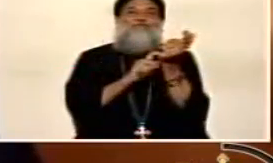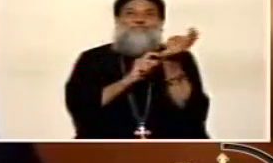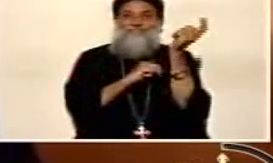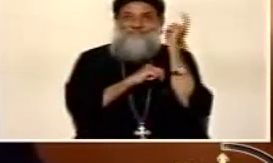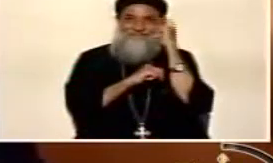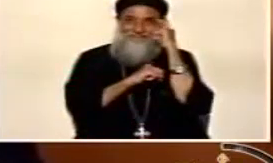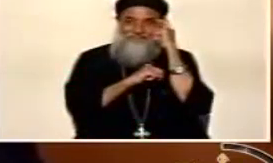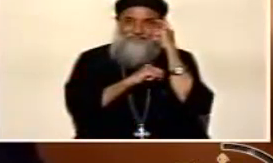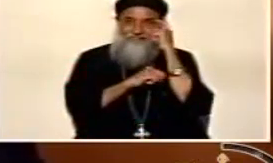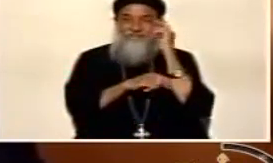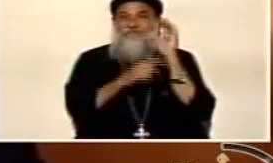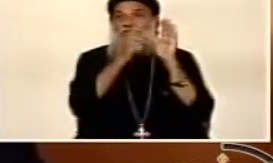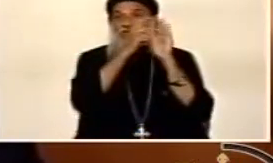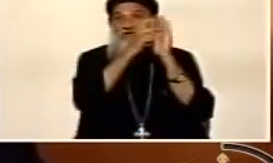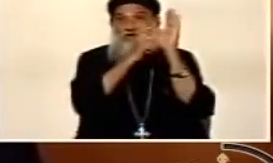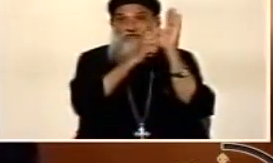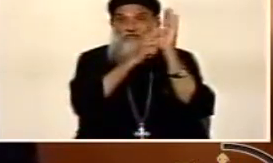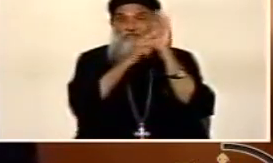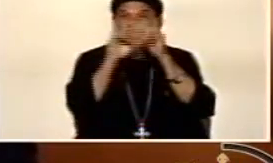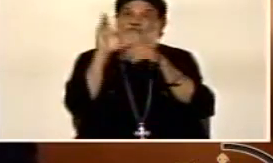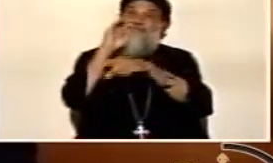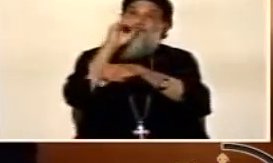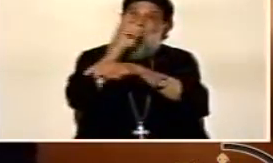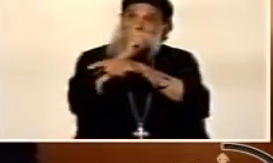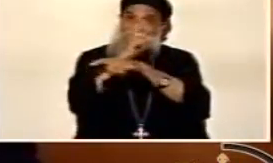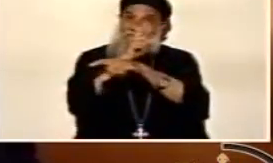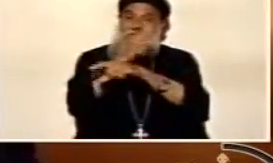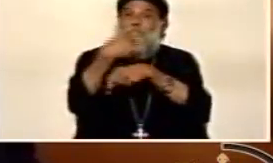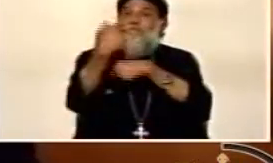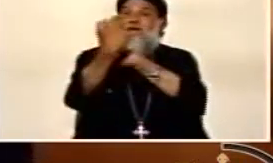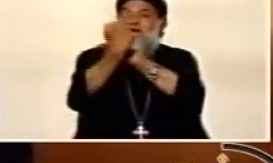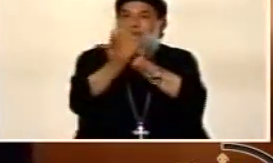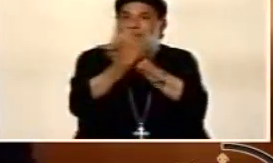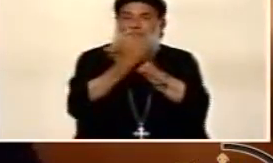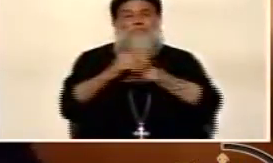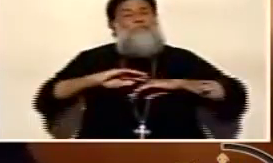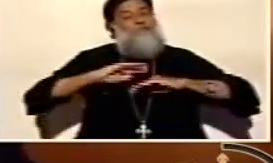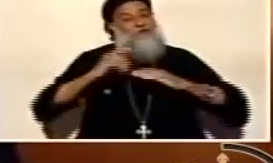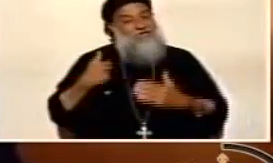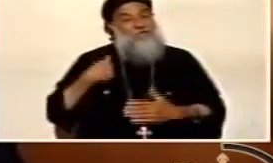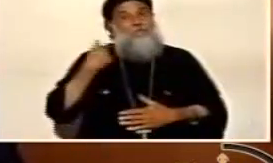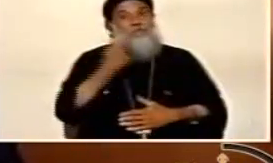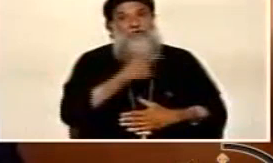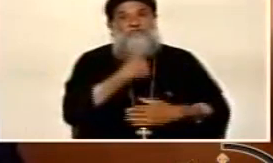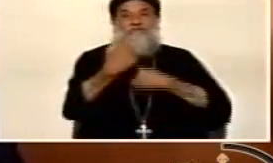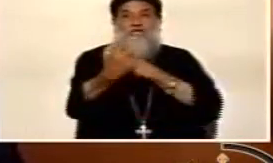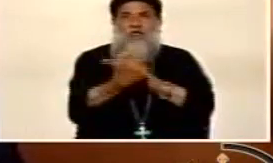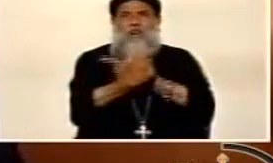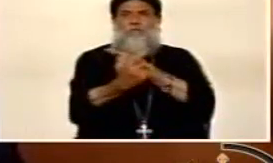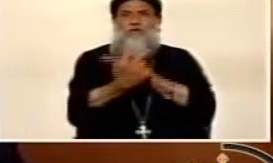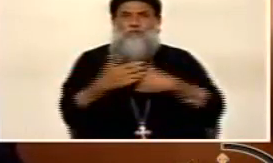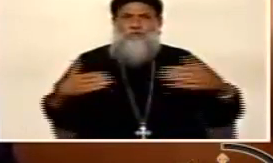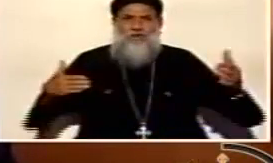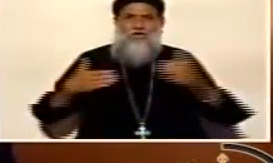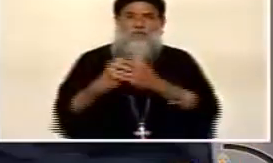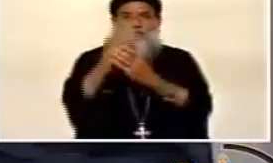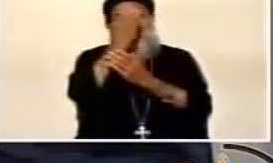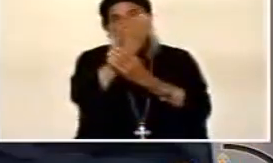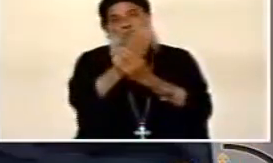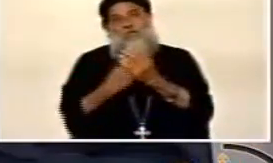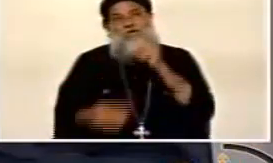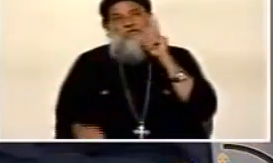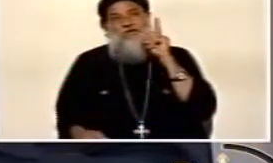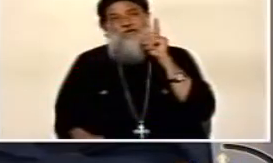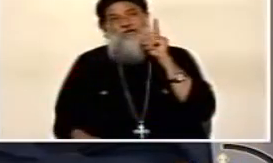بيقول الوصايا اللي تخلينا فعلا بالتبني نبقى أولاد الله. هل إن سيدنا مش صعبة